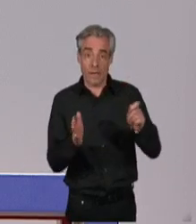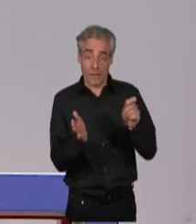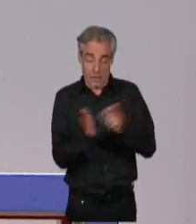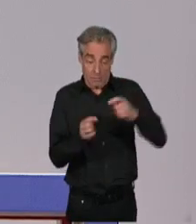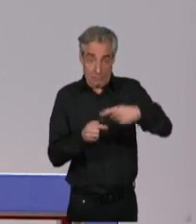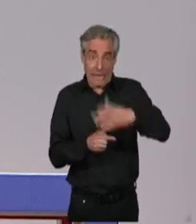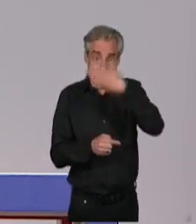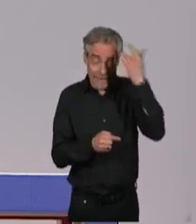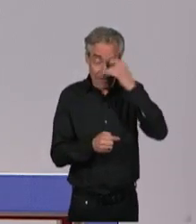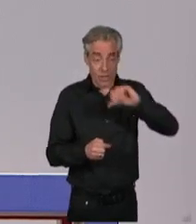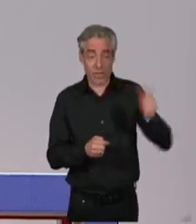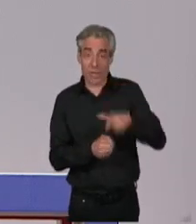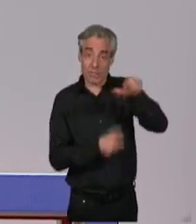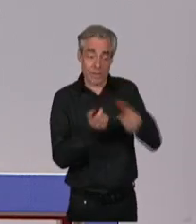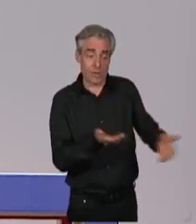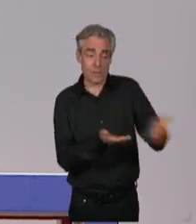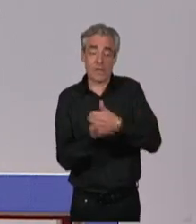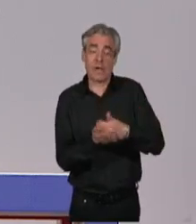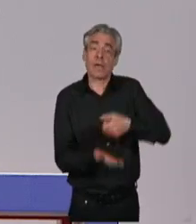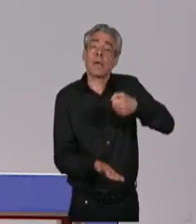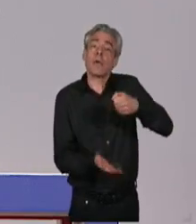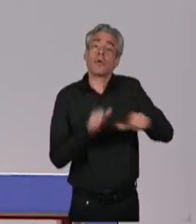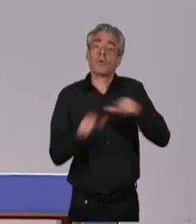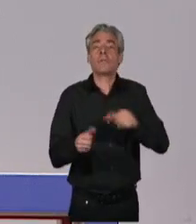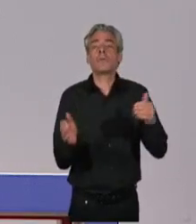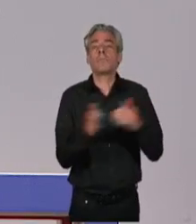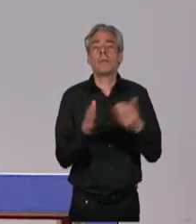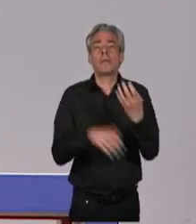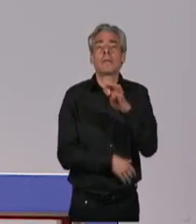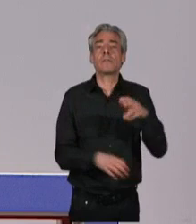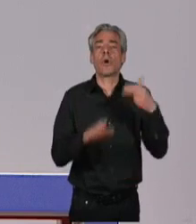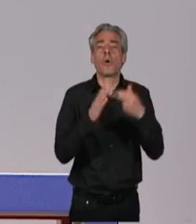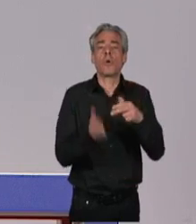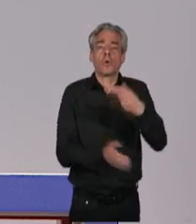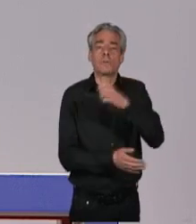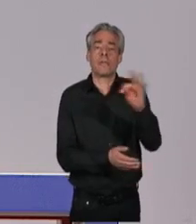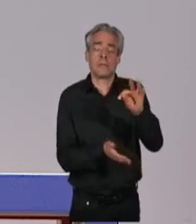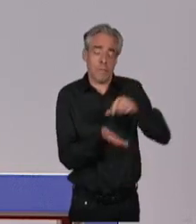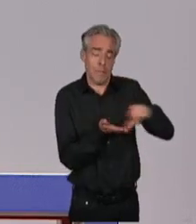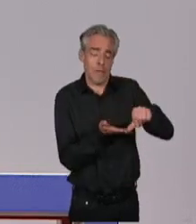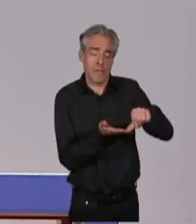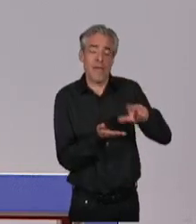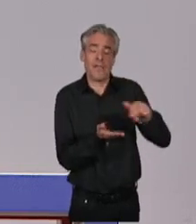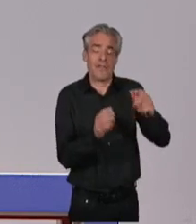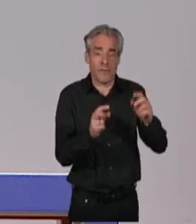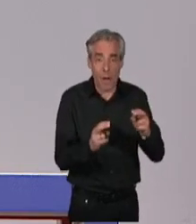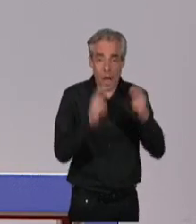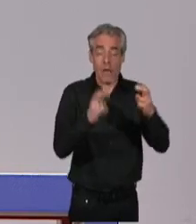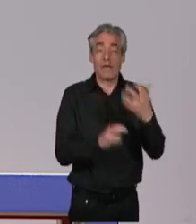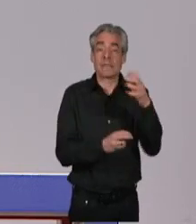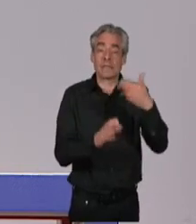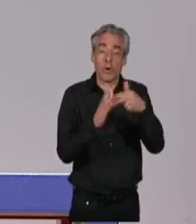été, chaque salarié gagnant 1 400 euros net gagnera